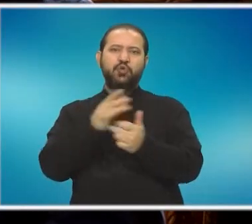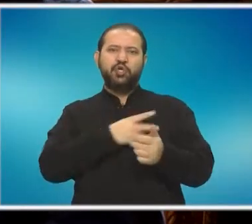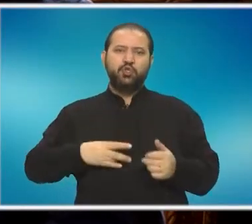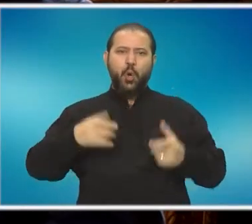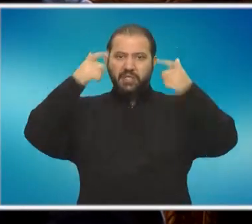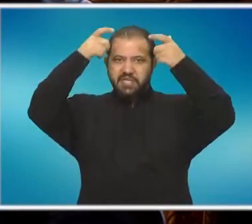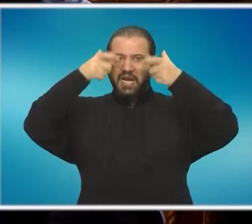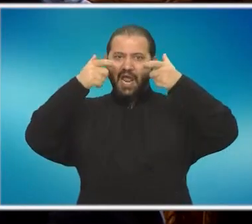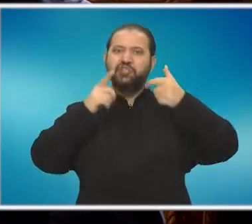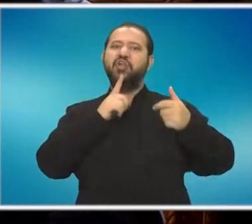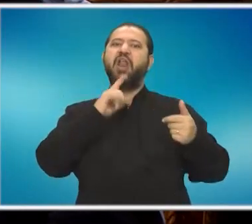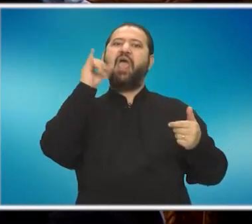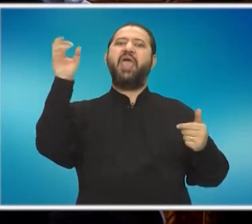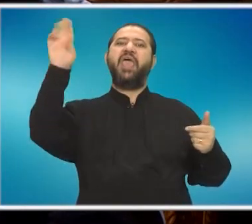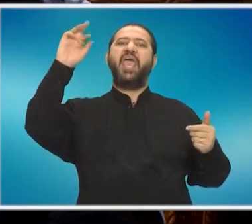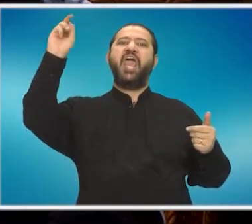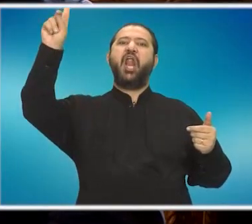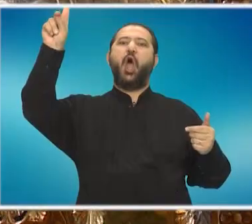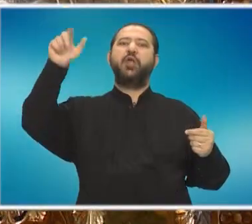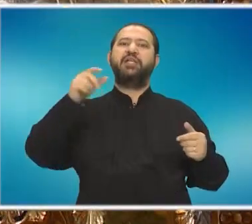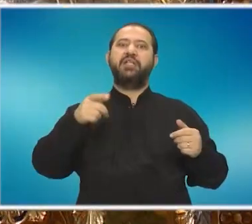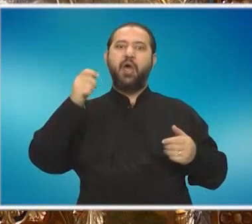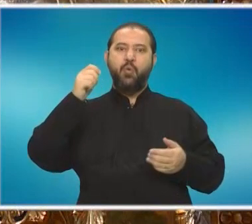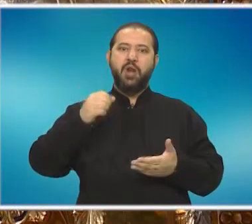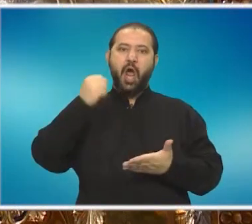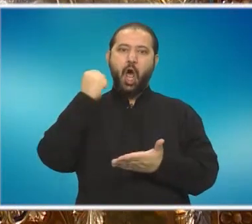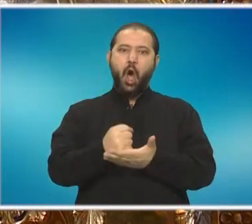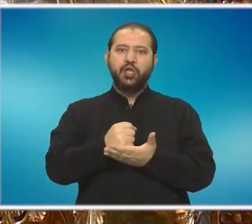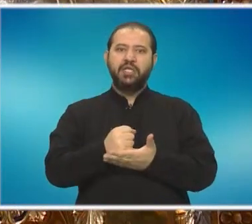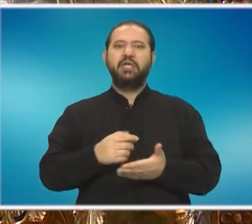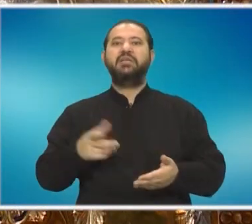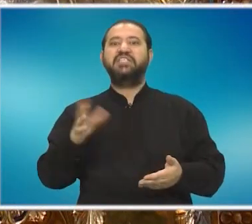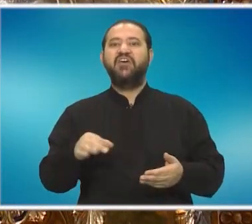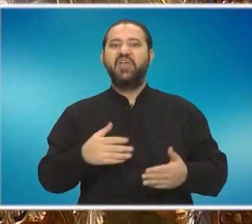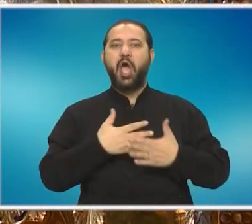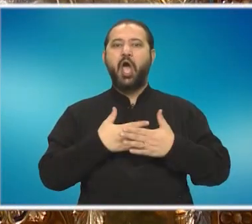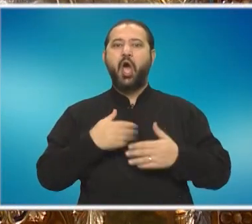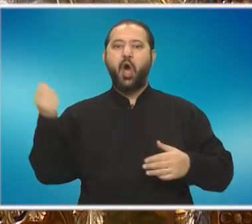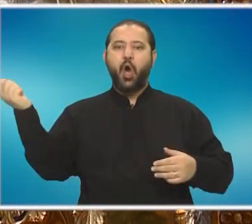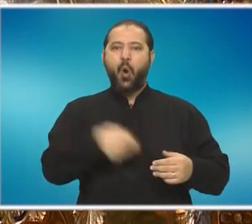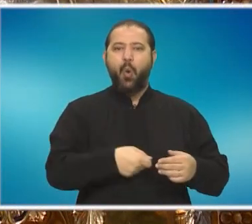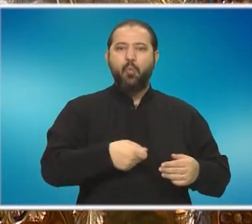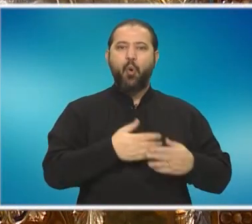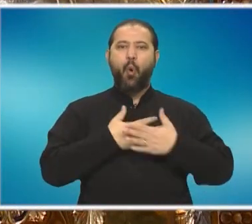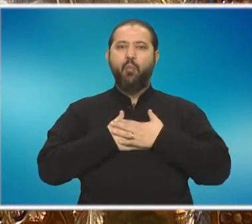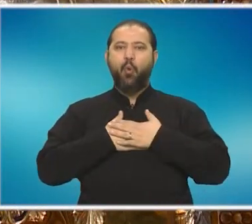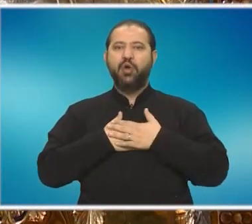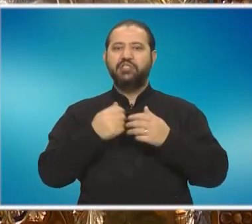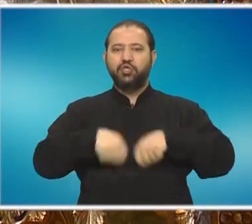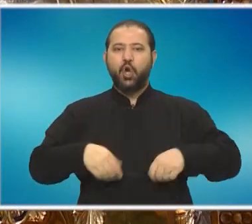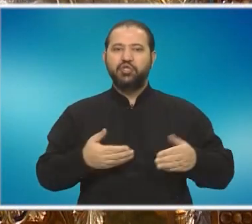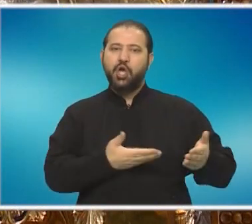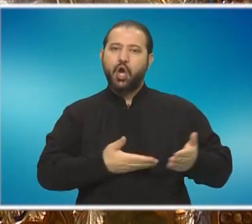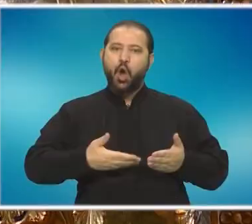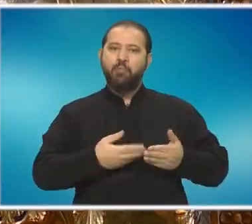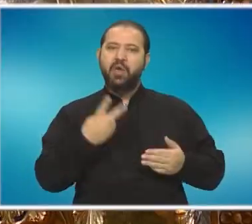de a fi uciși toți copiii până la 2 ani. Acest ordin prin care, iată, primii care l-au mărturisit